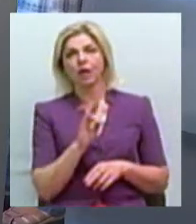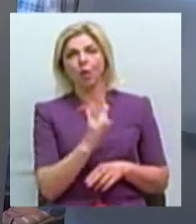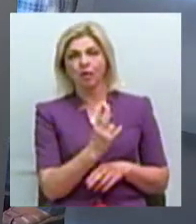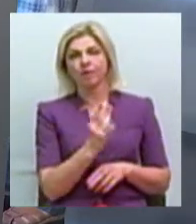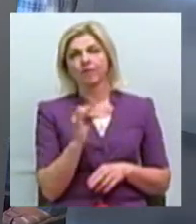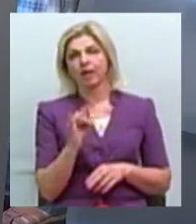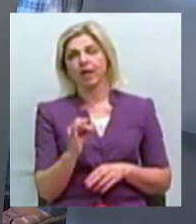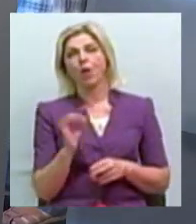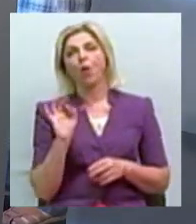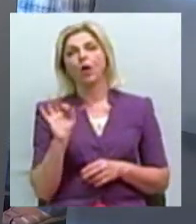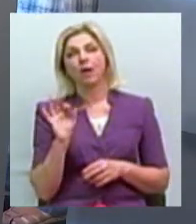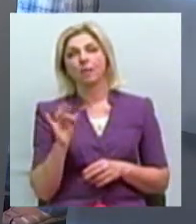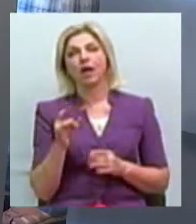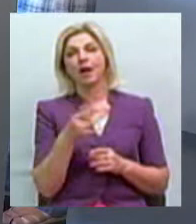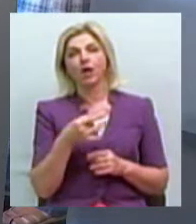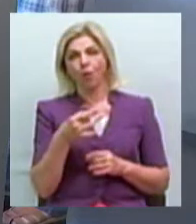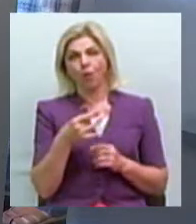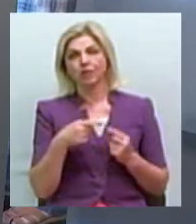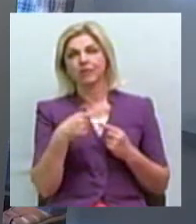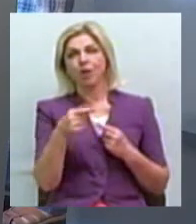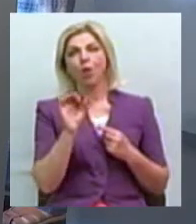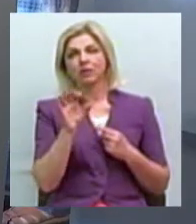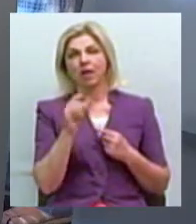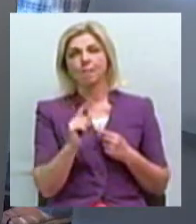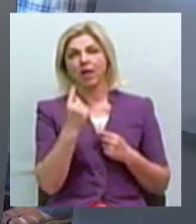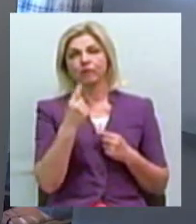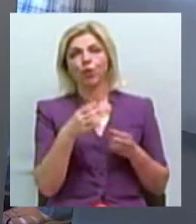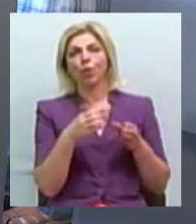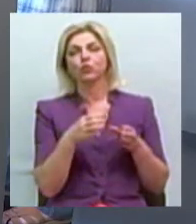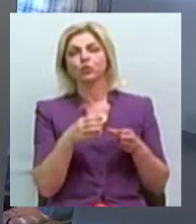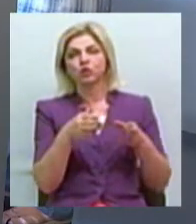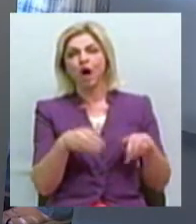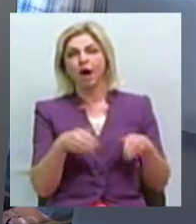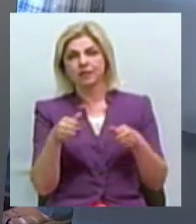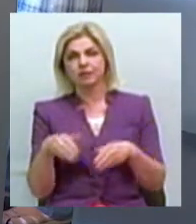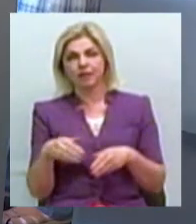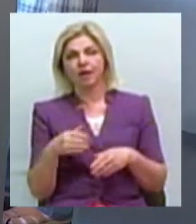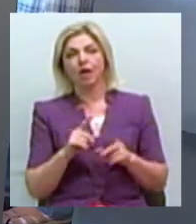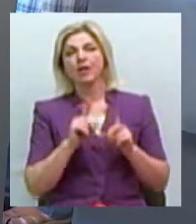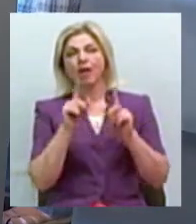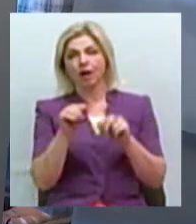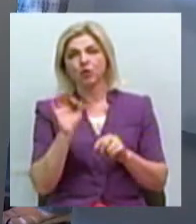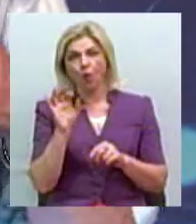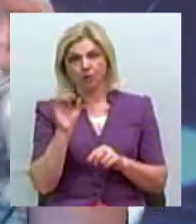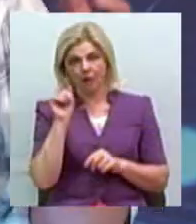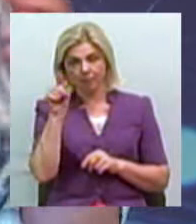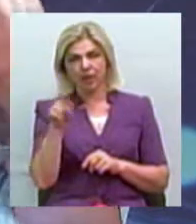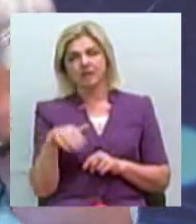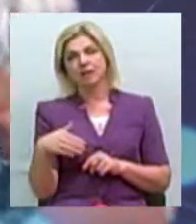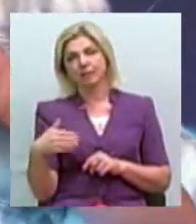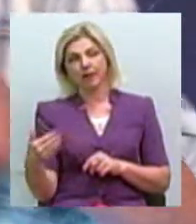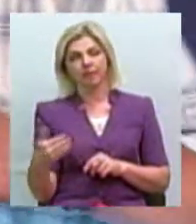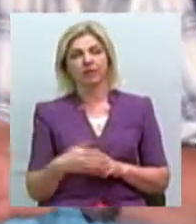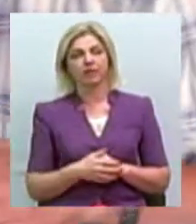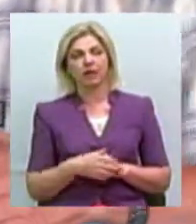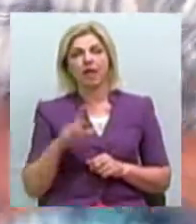и Корабельным районом, там первые участки, которые, если ехать в Корабельный район, то справа в сторону